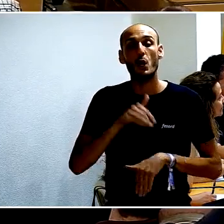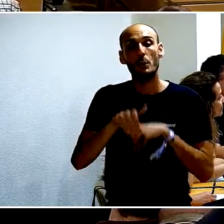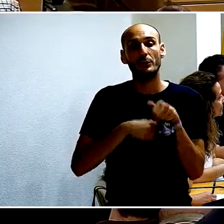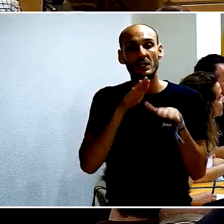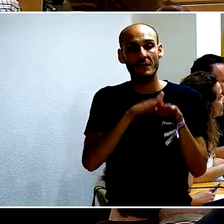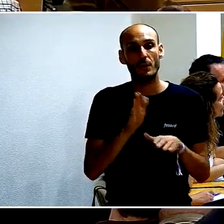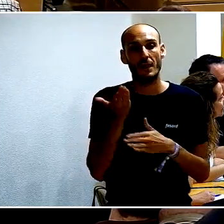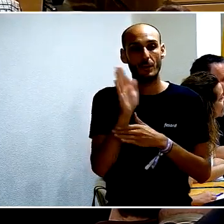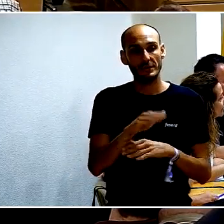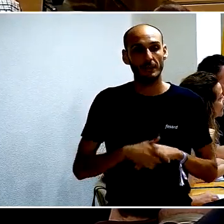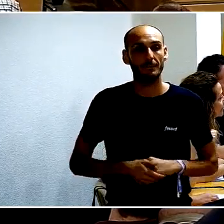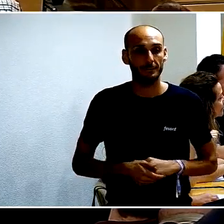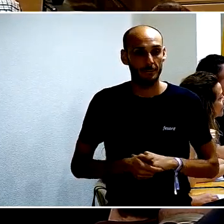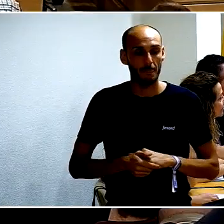proposta?